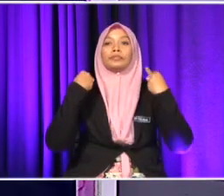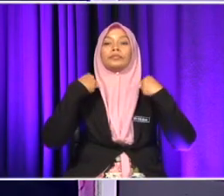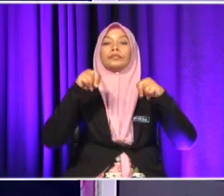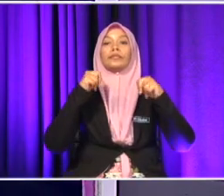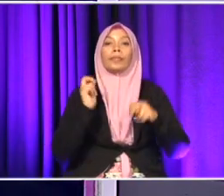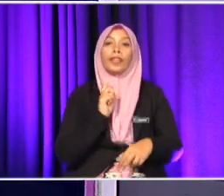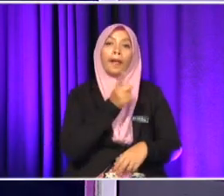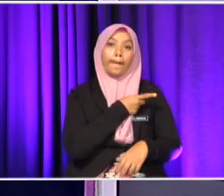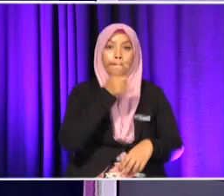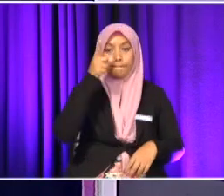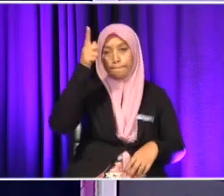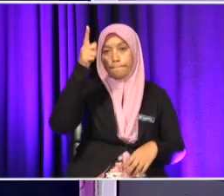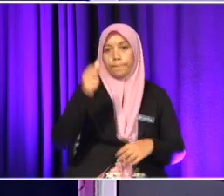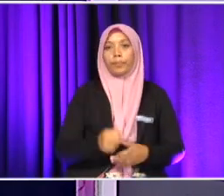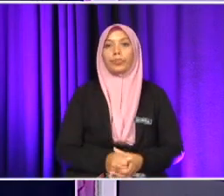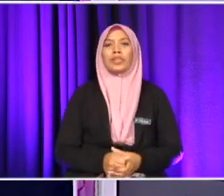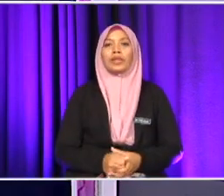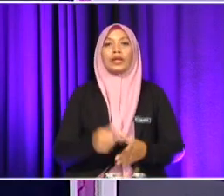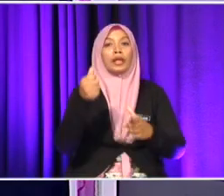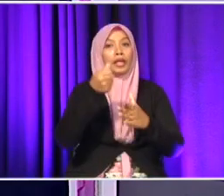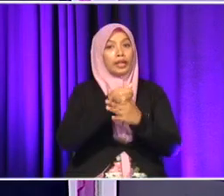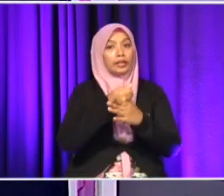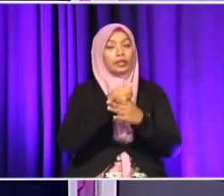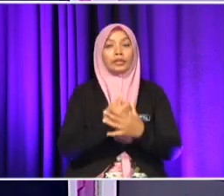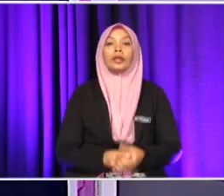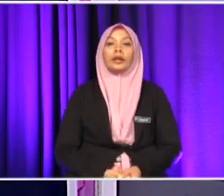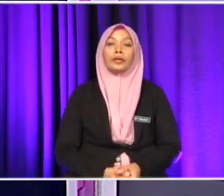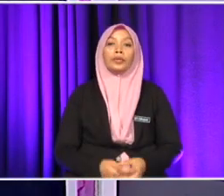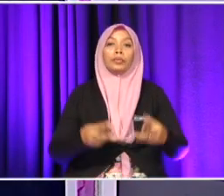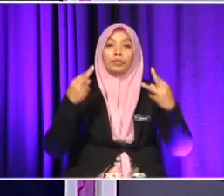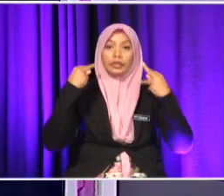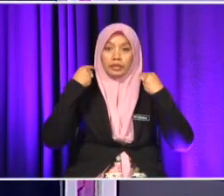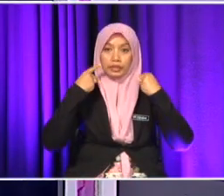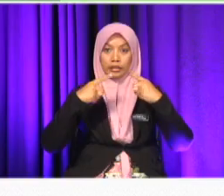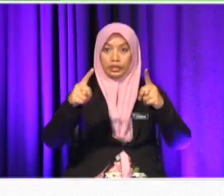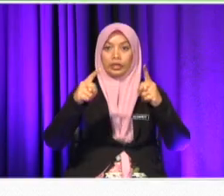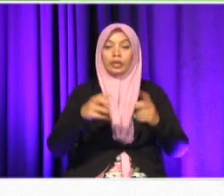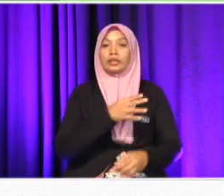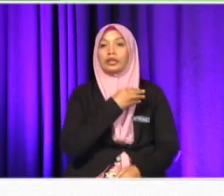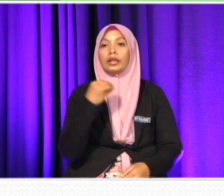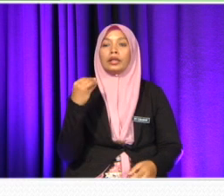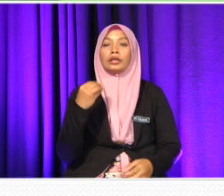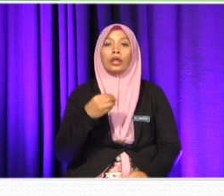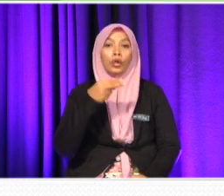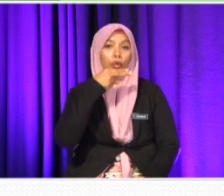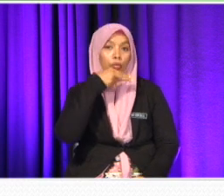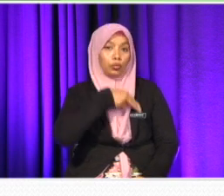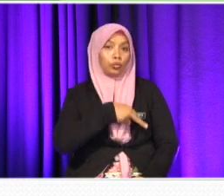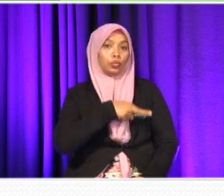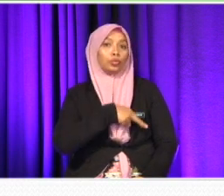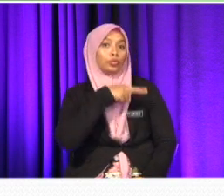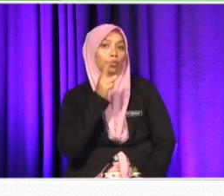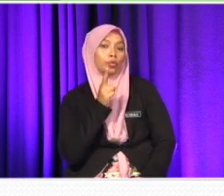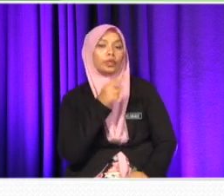kita lihat contoh icon perdagangan dan untung rugi Oke ini ada dalam Budi rujuk dalam buku teks yang mana berkaitan